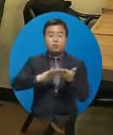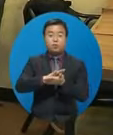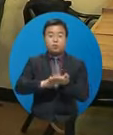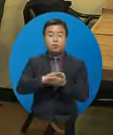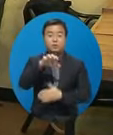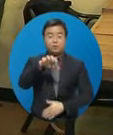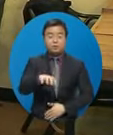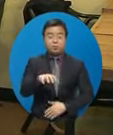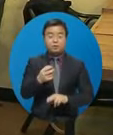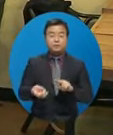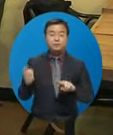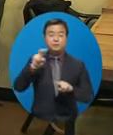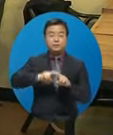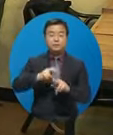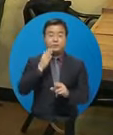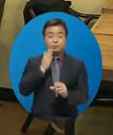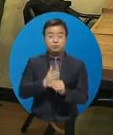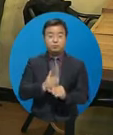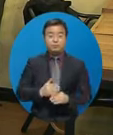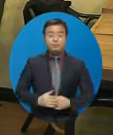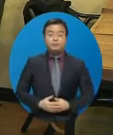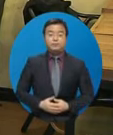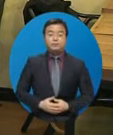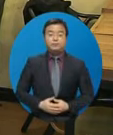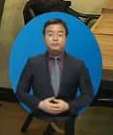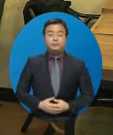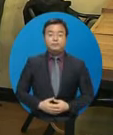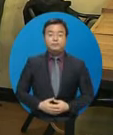새로운 놀이 공간으로 자리매김하고 있습니다. EBS 뉴스 이동현입니다.